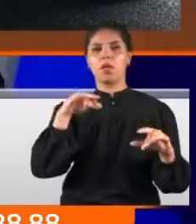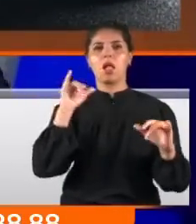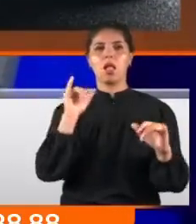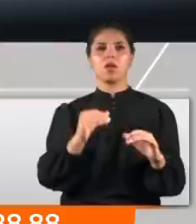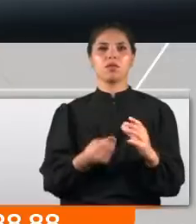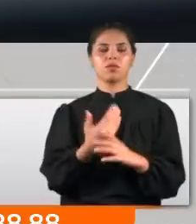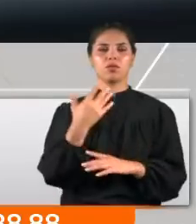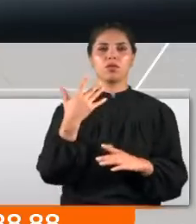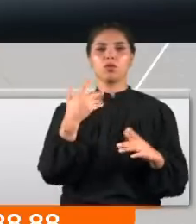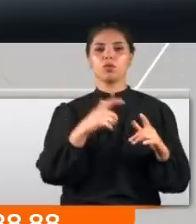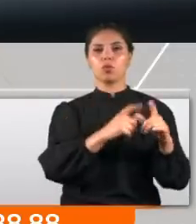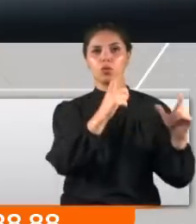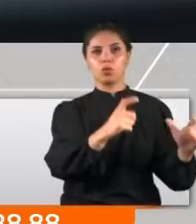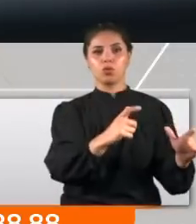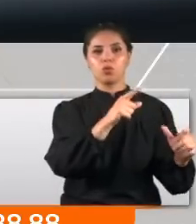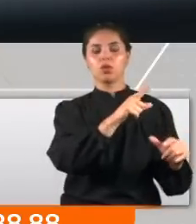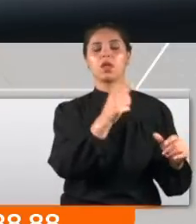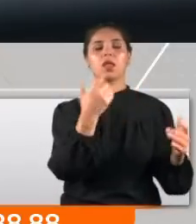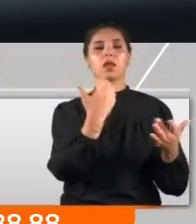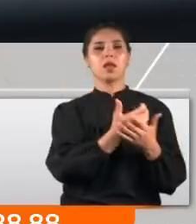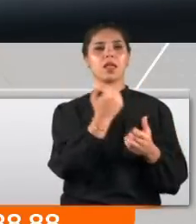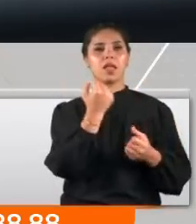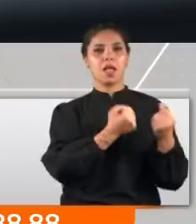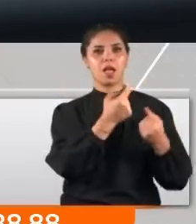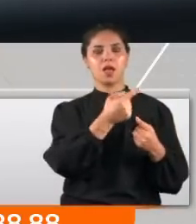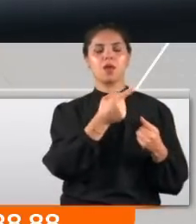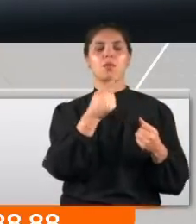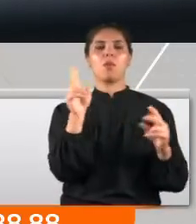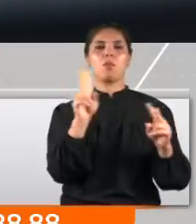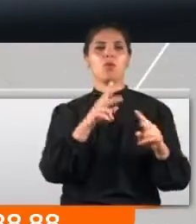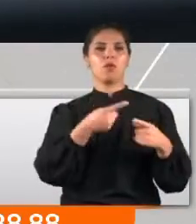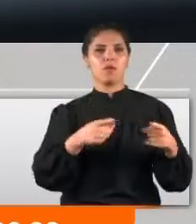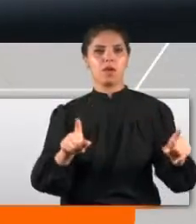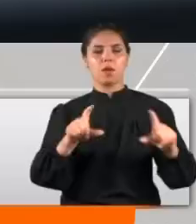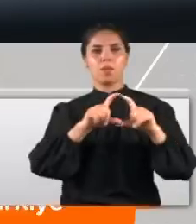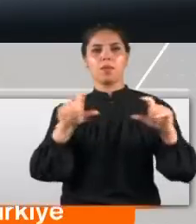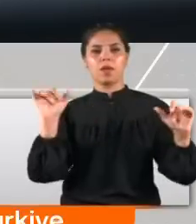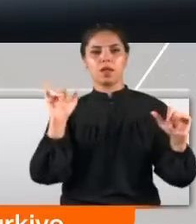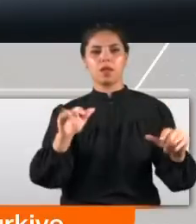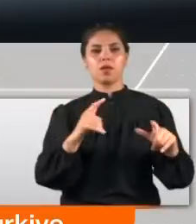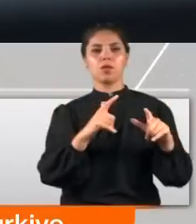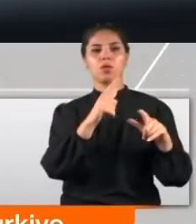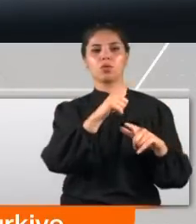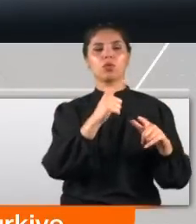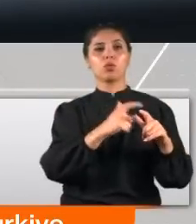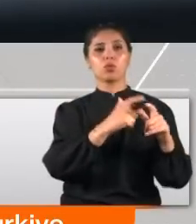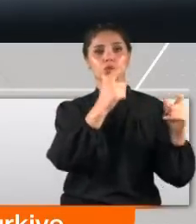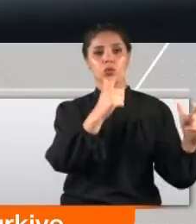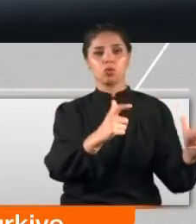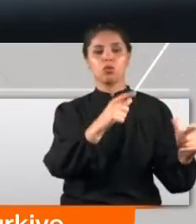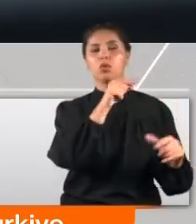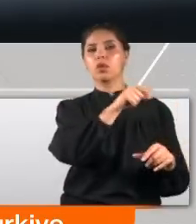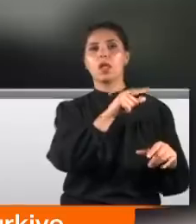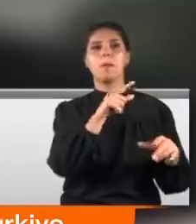anlaşıldı. Gürcistan'a kayıtlı aracın modeli farklı, plaka birebir aynıydı. Tek fark Gürcistan plakasının başındaki